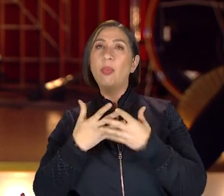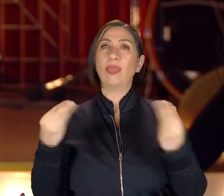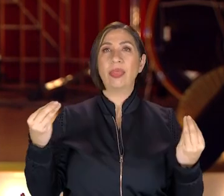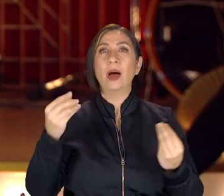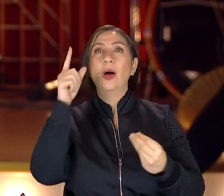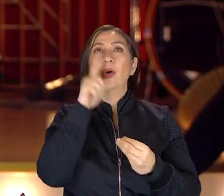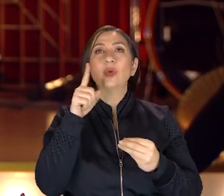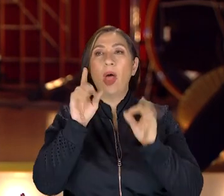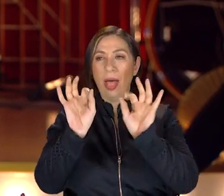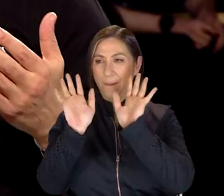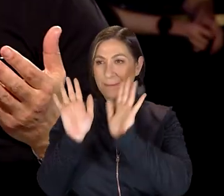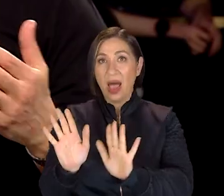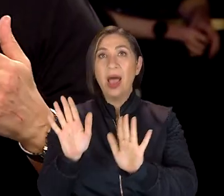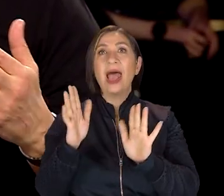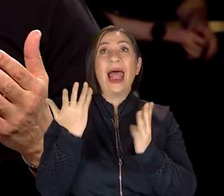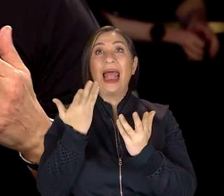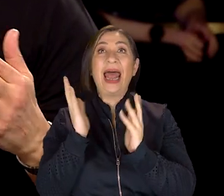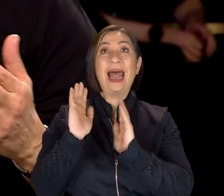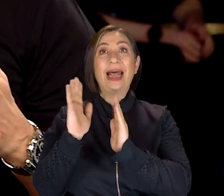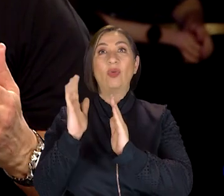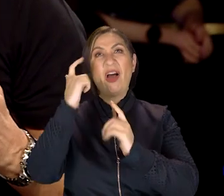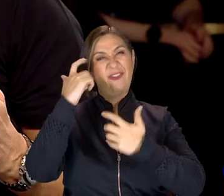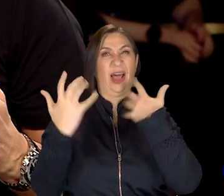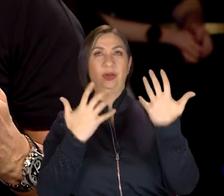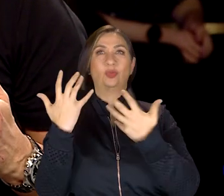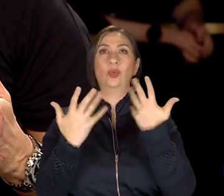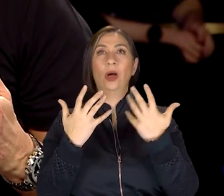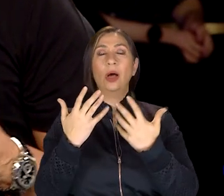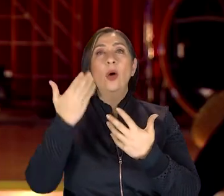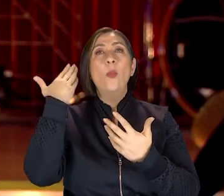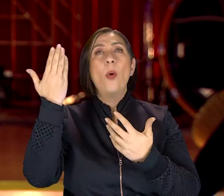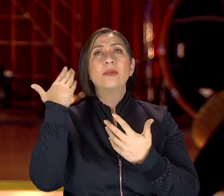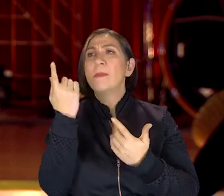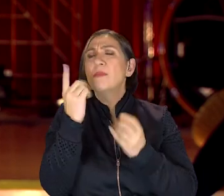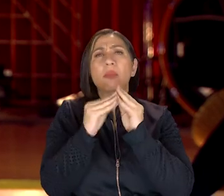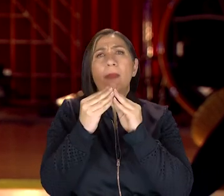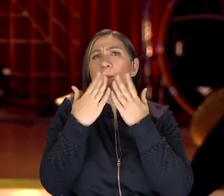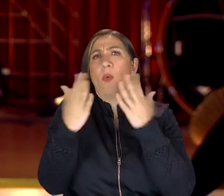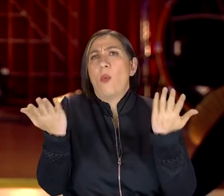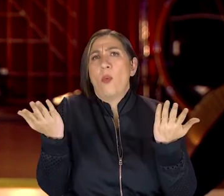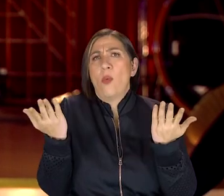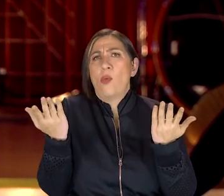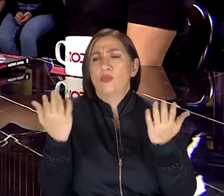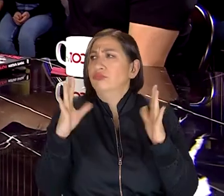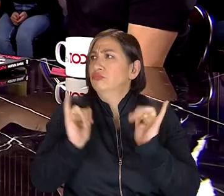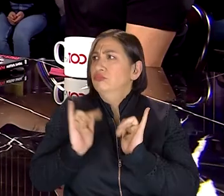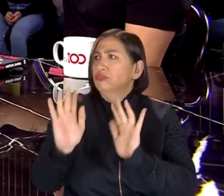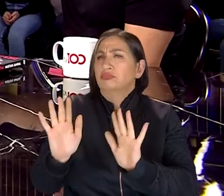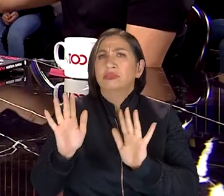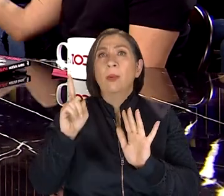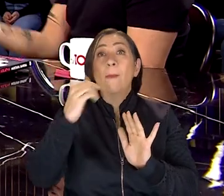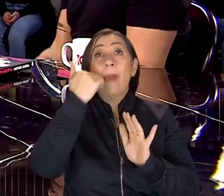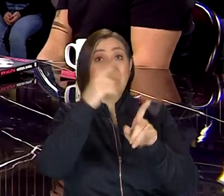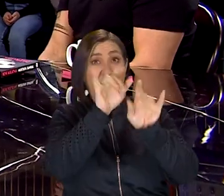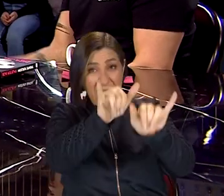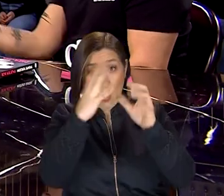Kesinlikle. Hani o şekilde bıraksak hani nereye gidiyor? Kafa karıştırıyor yani. Boyatmakta hiçbir sorun yok ki. Hayır ama yani böyle bir